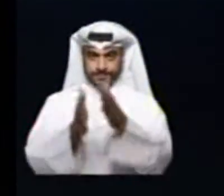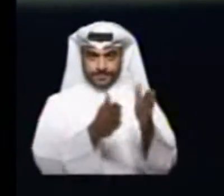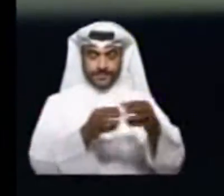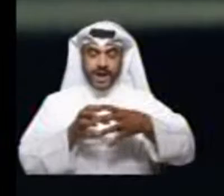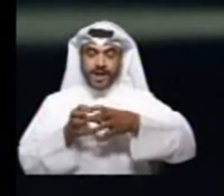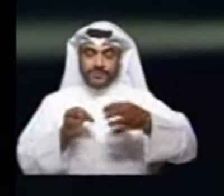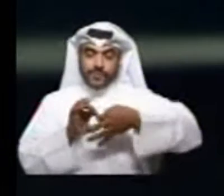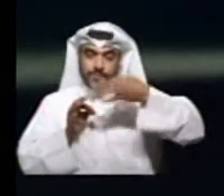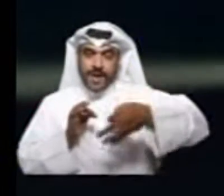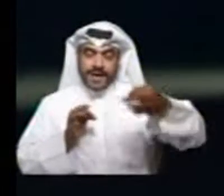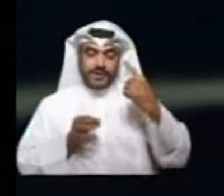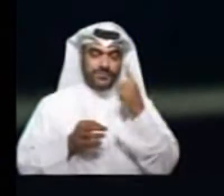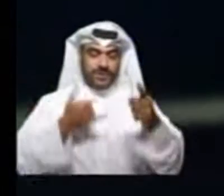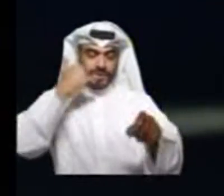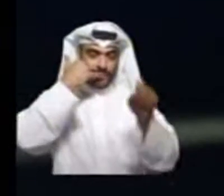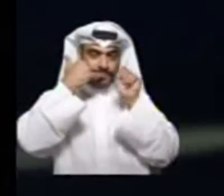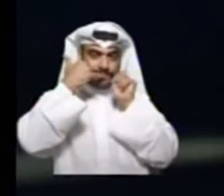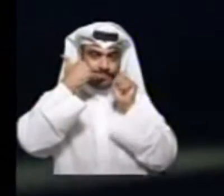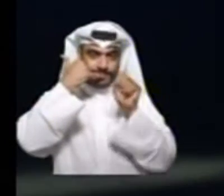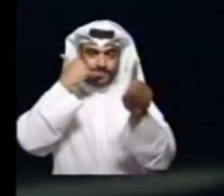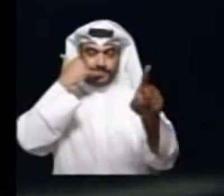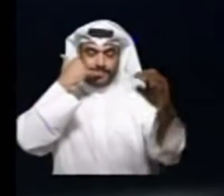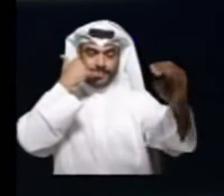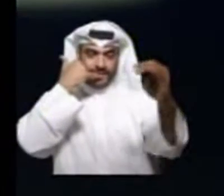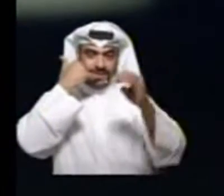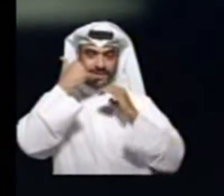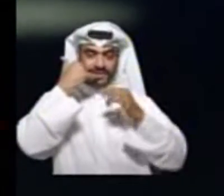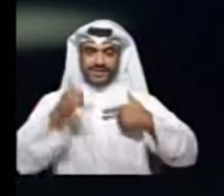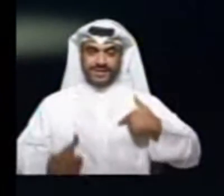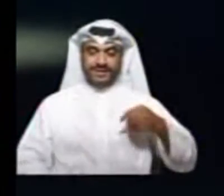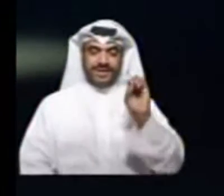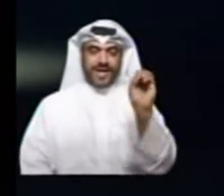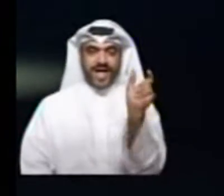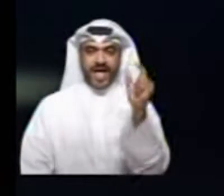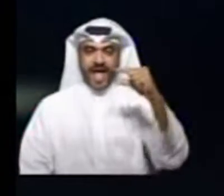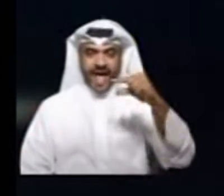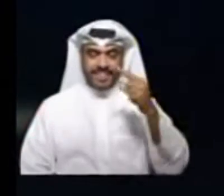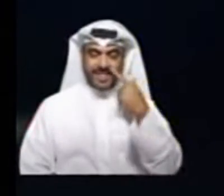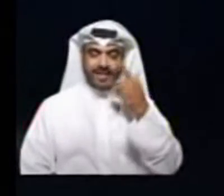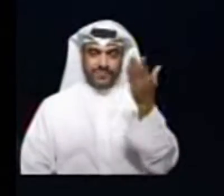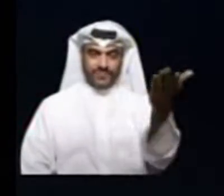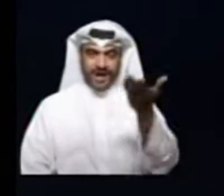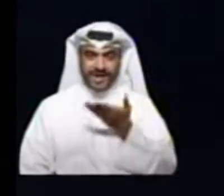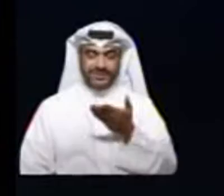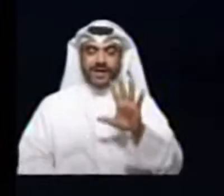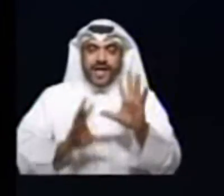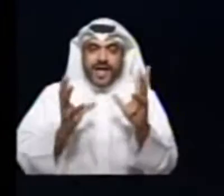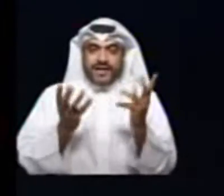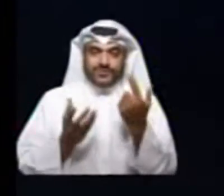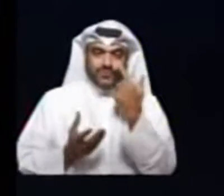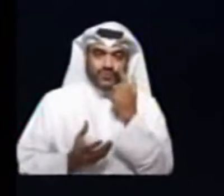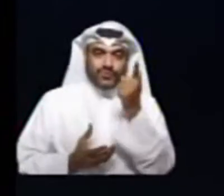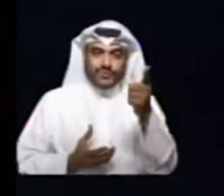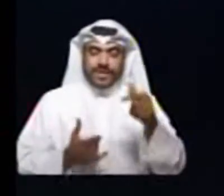وللمزيد حول هذا الموضوع يسعدنا أن تكون معنا على الهاتف هند الصبيح وزيرة الشؤون الاجتماعية والعمل ووزيرة الدولة للشؤون